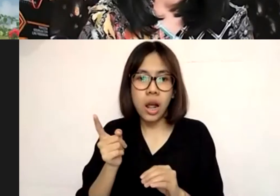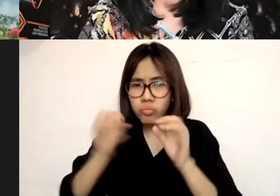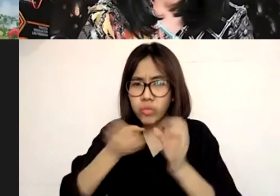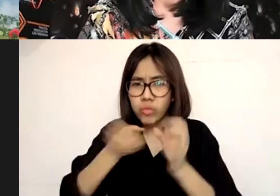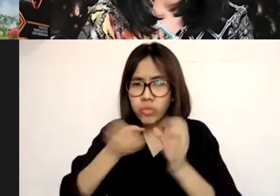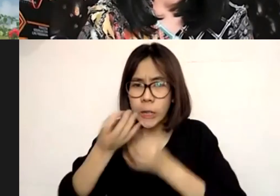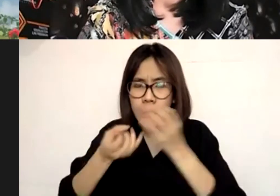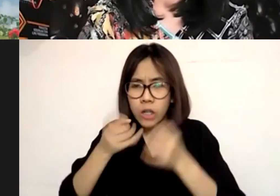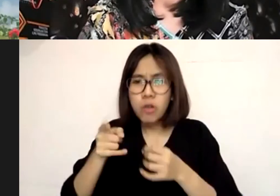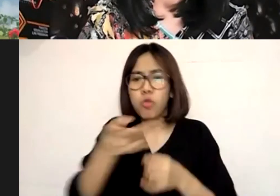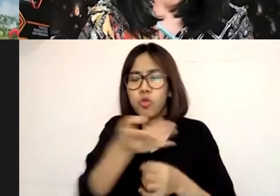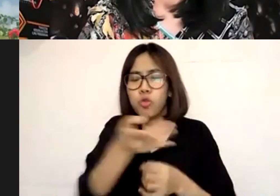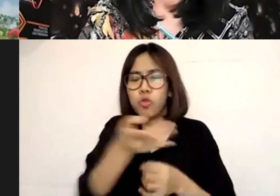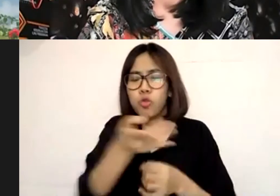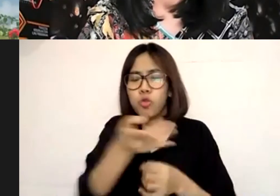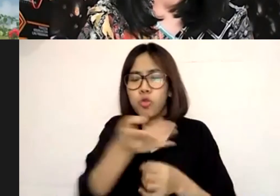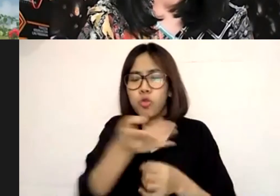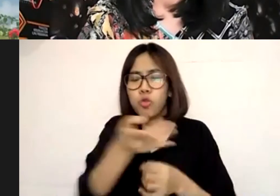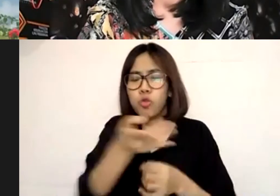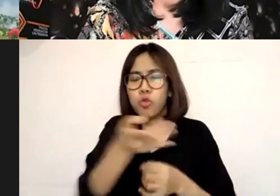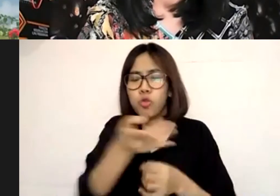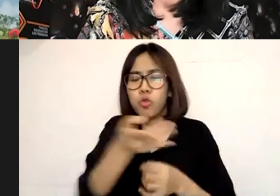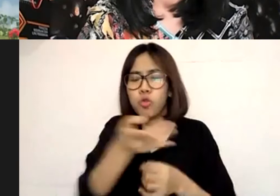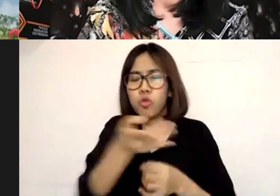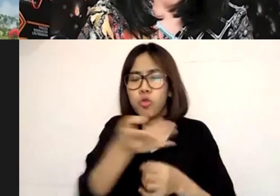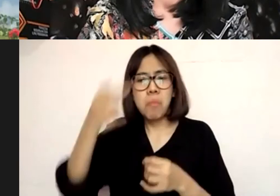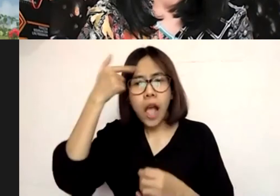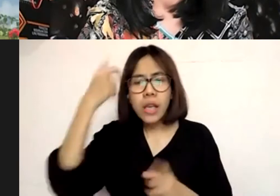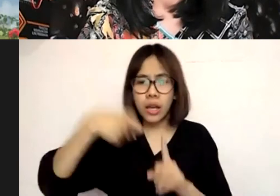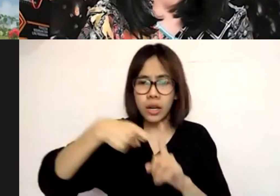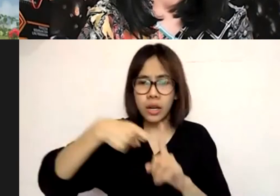keterampilan termasuk tadi ya yang